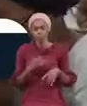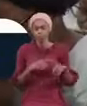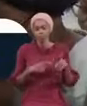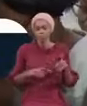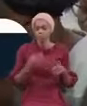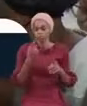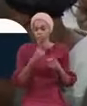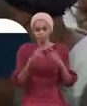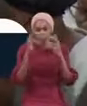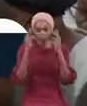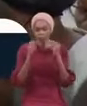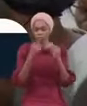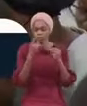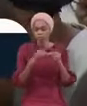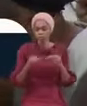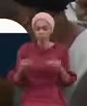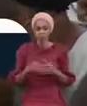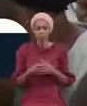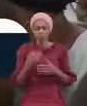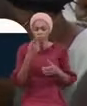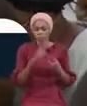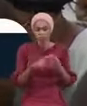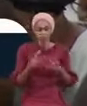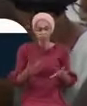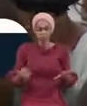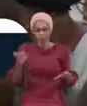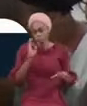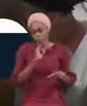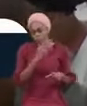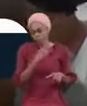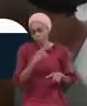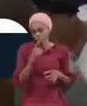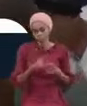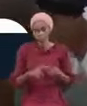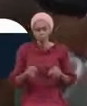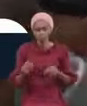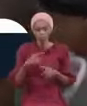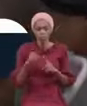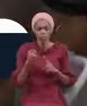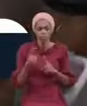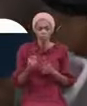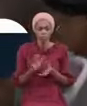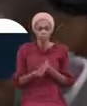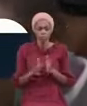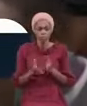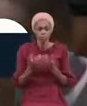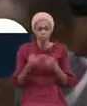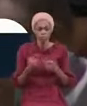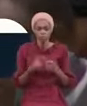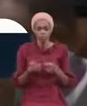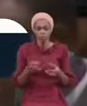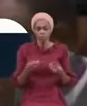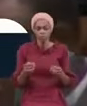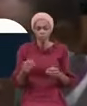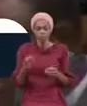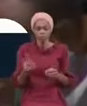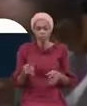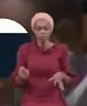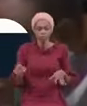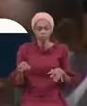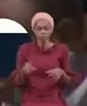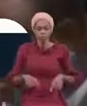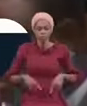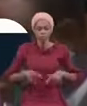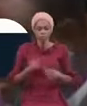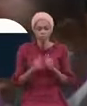et dis-leur quand vous serez entrer dans le pays que je vous donne pour y établir vos demeures et que vous